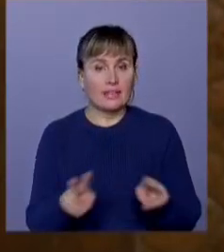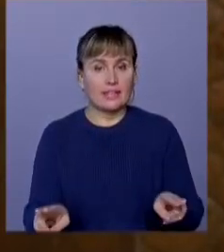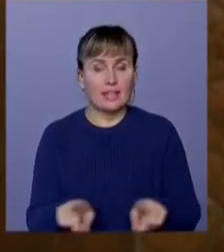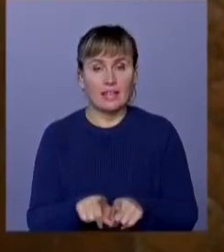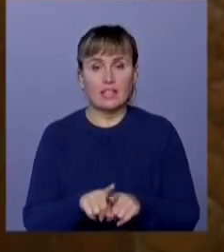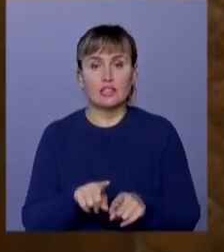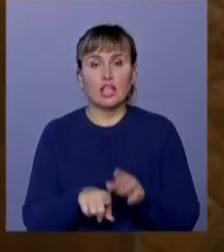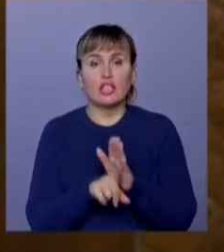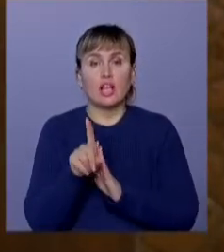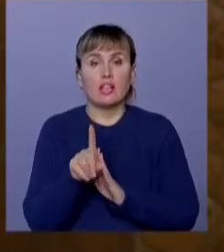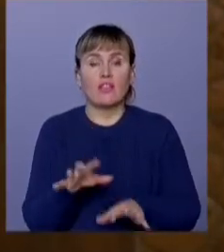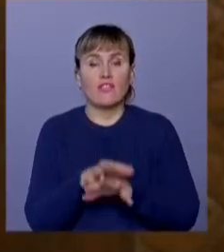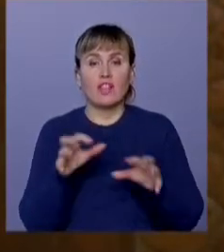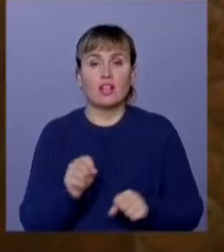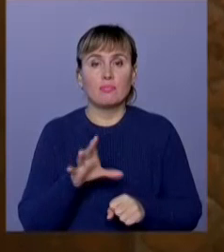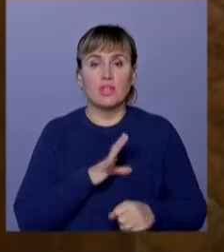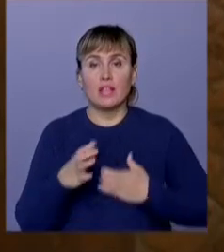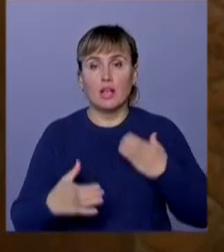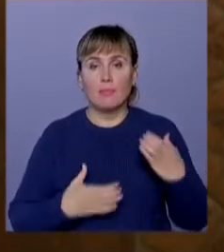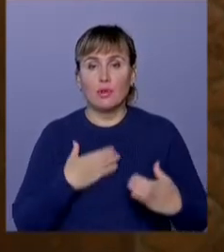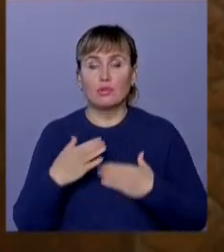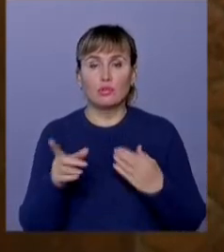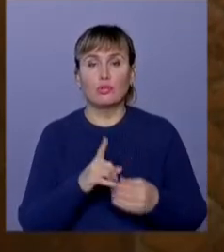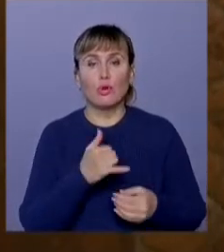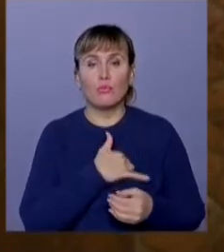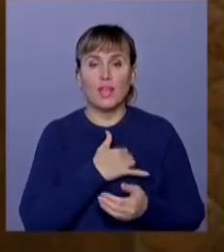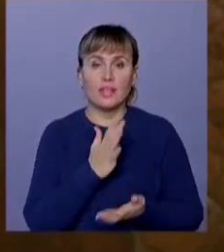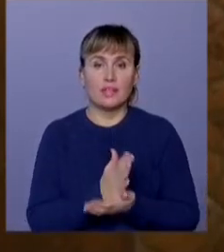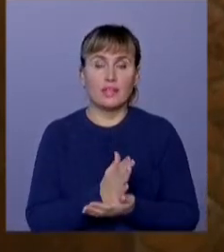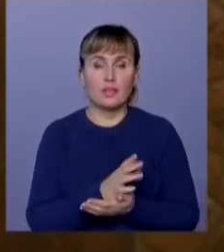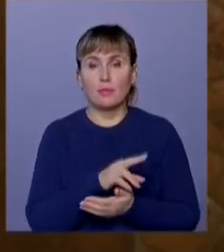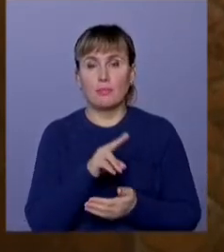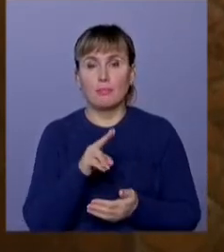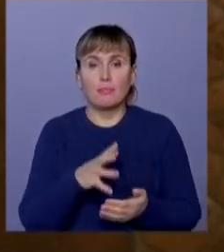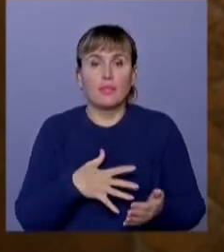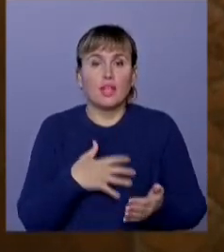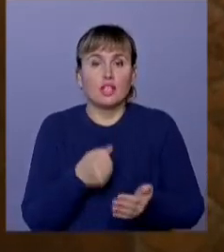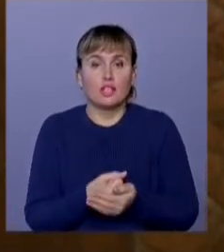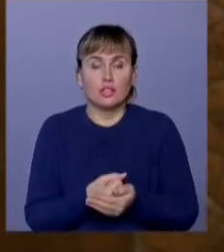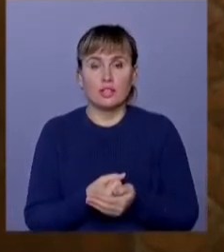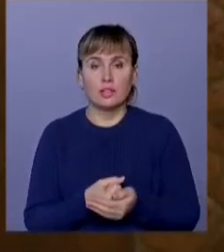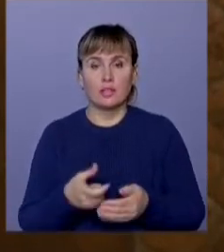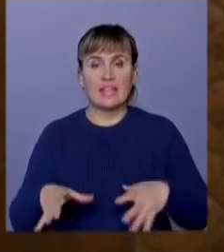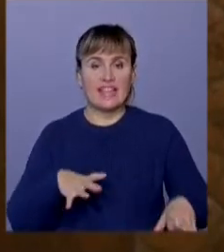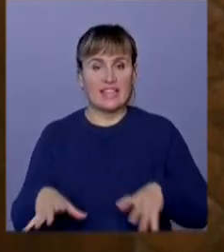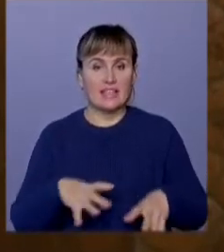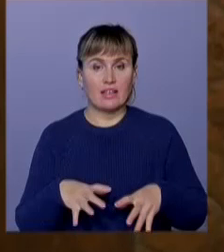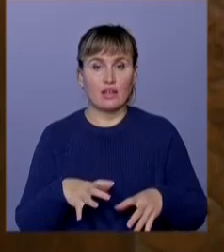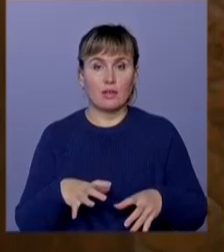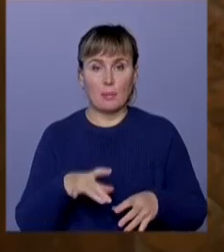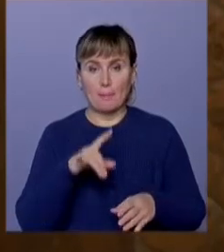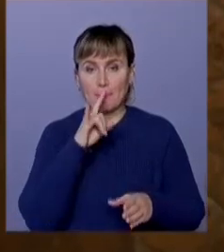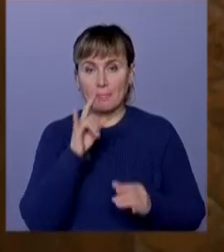власти были озабочены, что у нас идет перенасыщение рынка отечественным топливом, я имею в виду